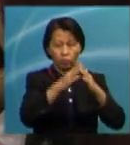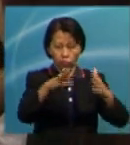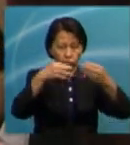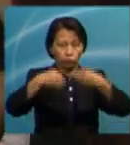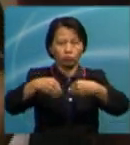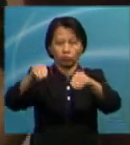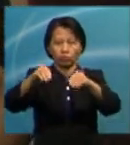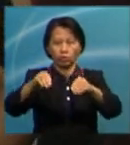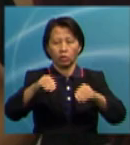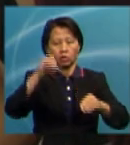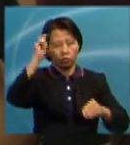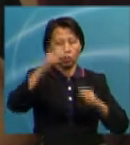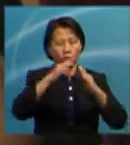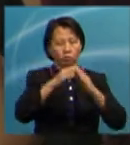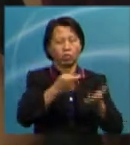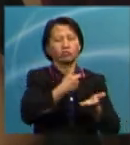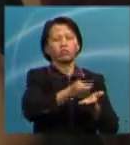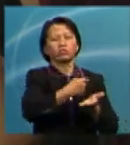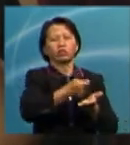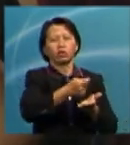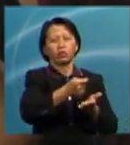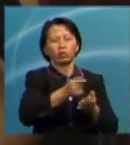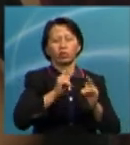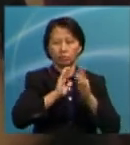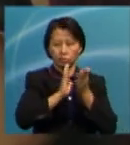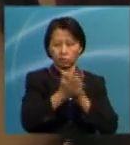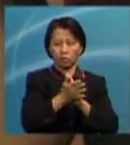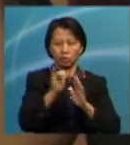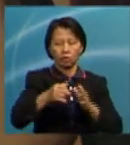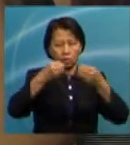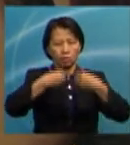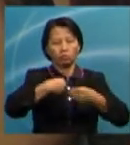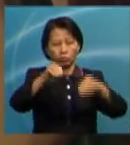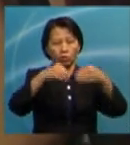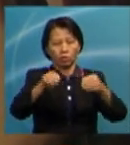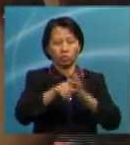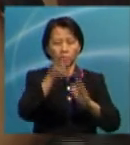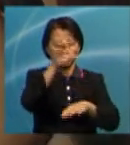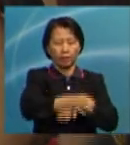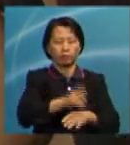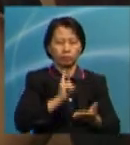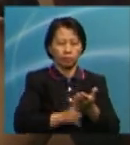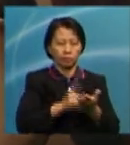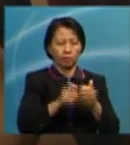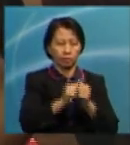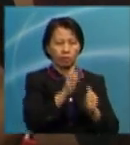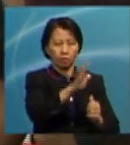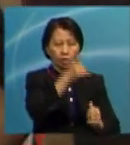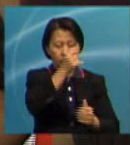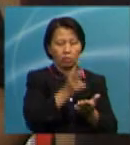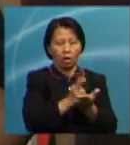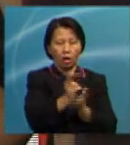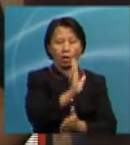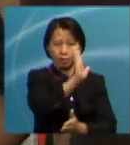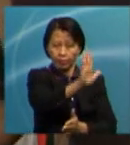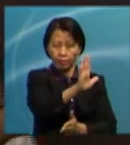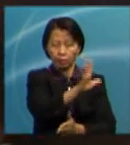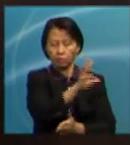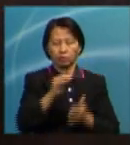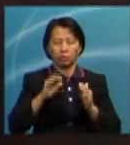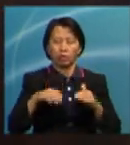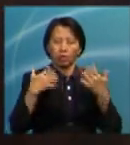dijual rumah Lagi dis jadi yang Dijak berbincang dengan mereka kerana hak milik mereka dan